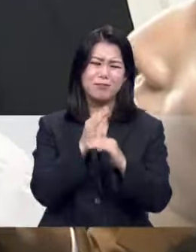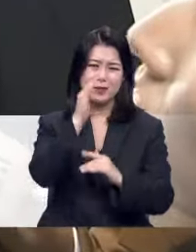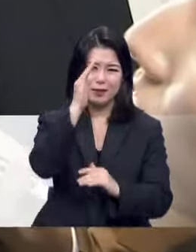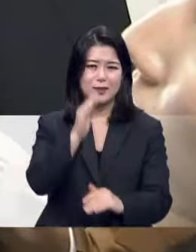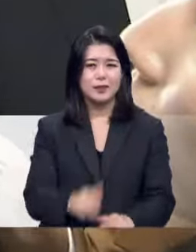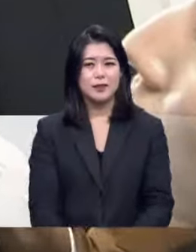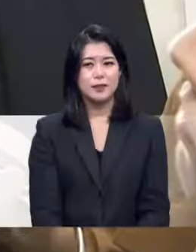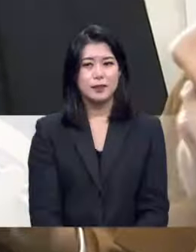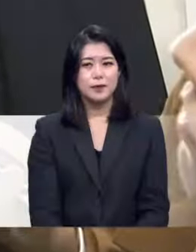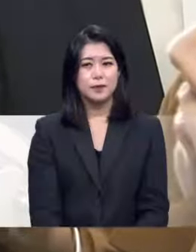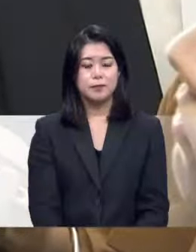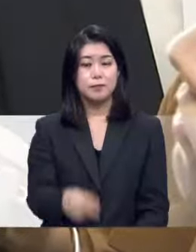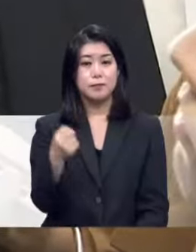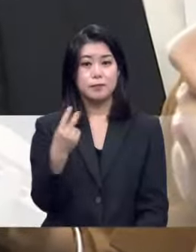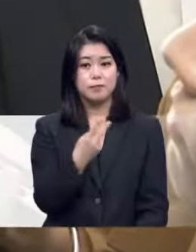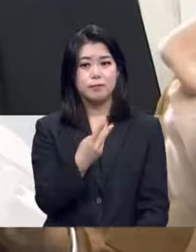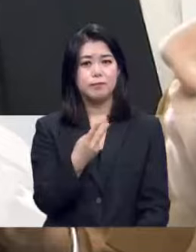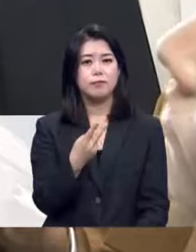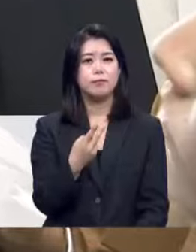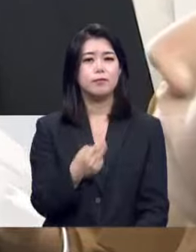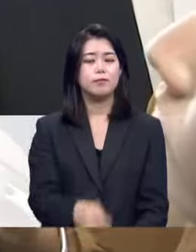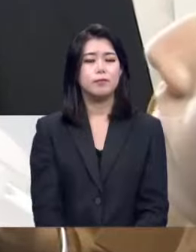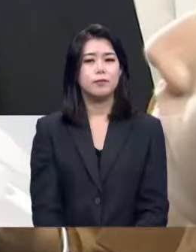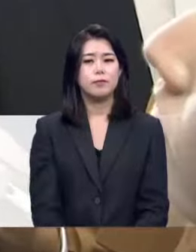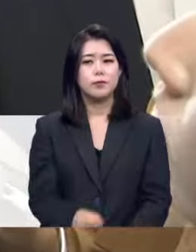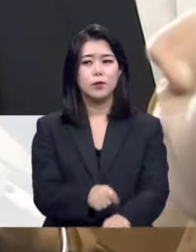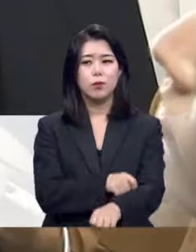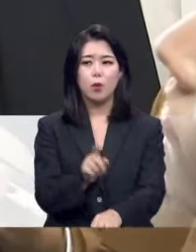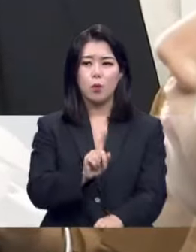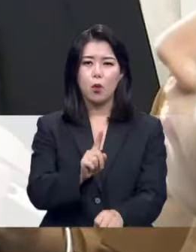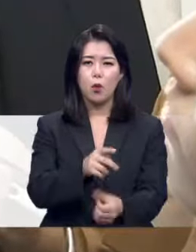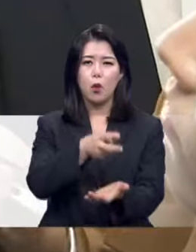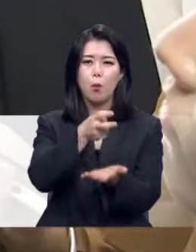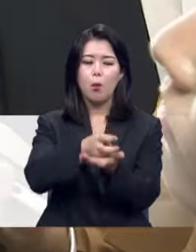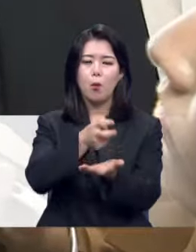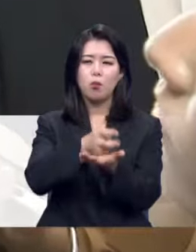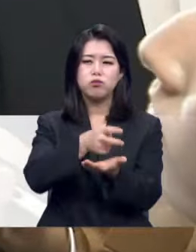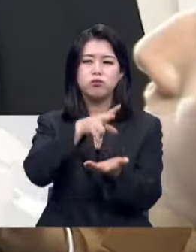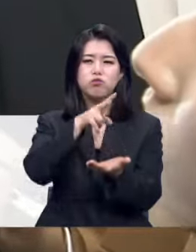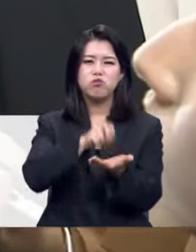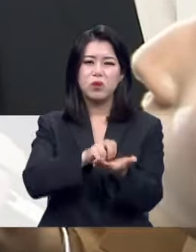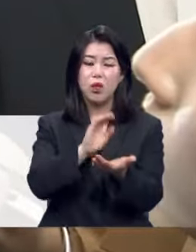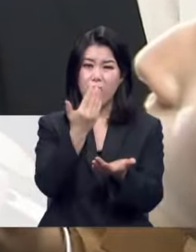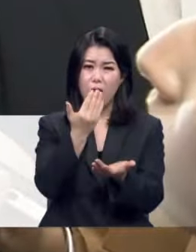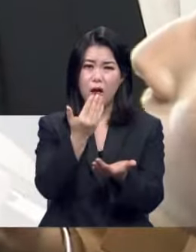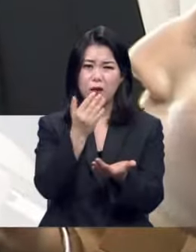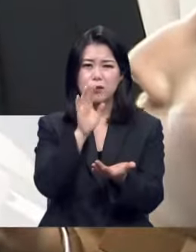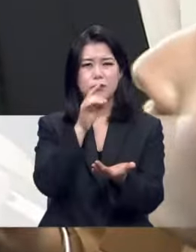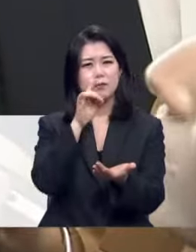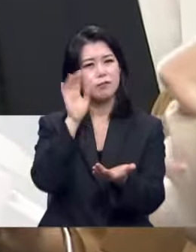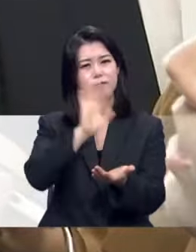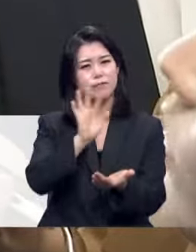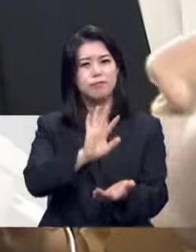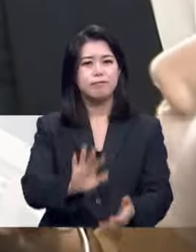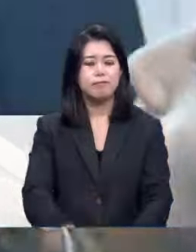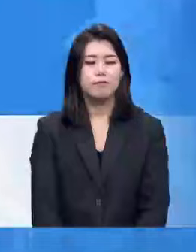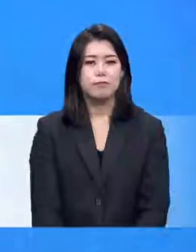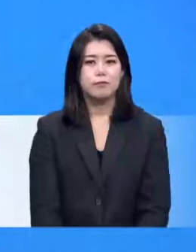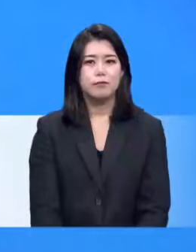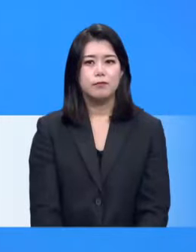나간 주장이다 그래서 그것이 뭐 특별히 법률적으로 문제 된다고는 생각하지